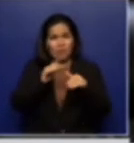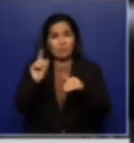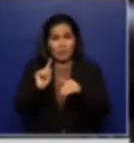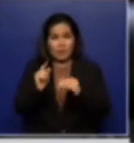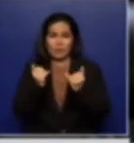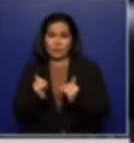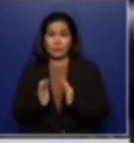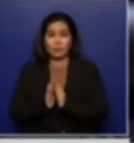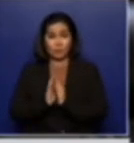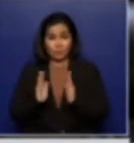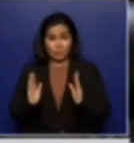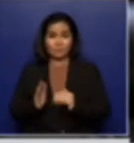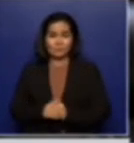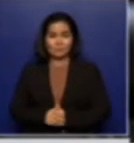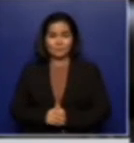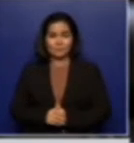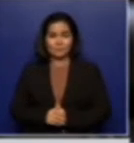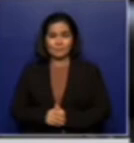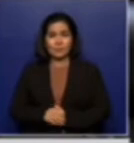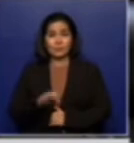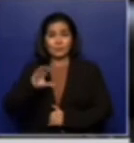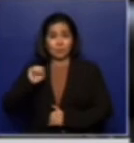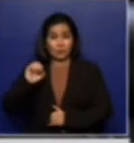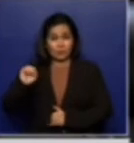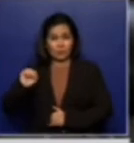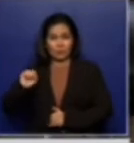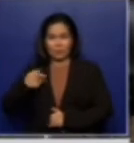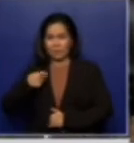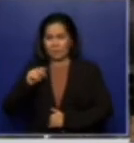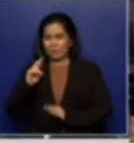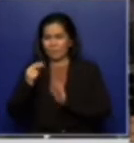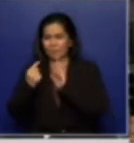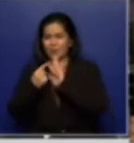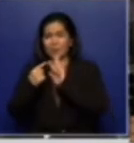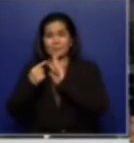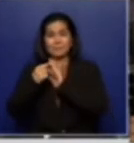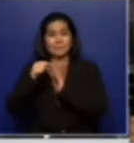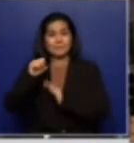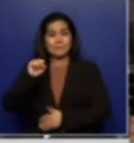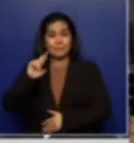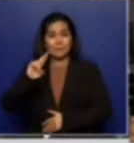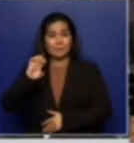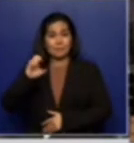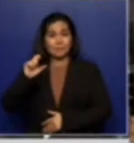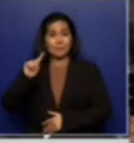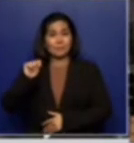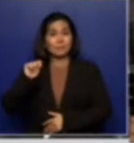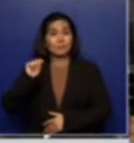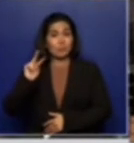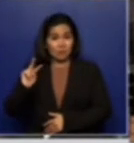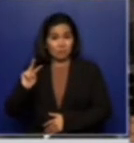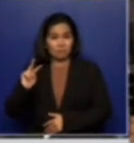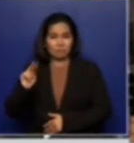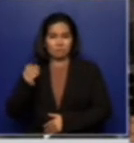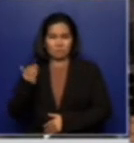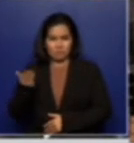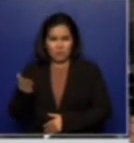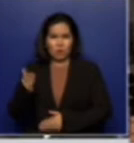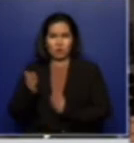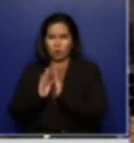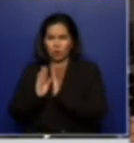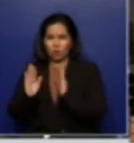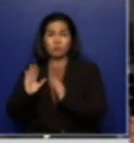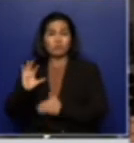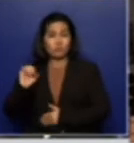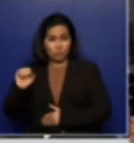พระคุณครับท่านส.ส.ประเสริฐจันทละหลวงทองท่านประธานครับท่